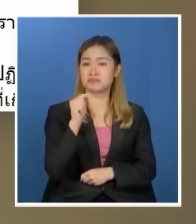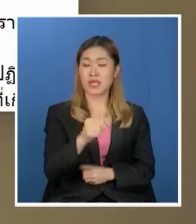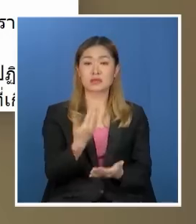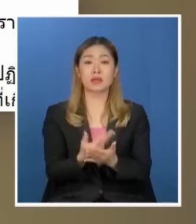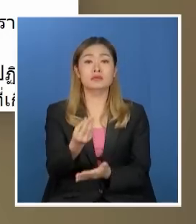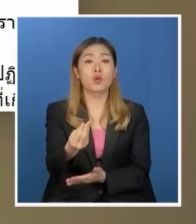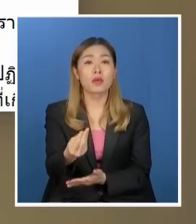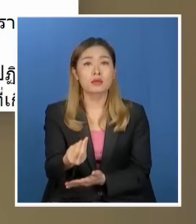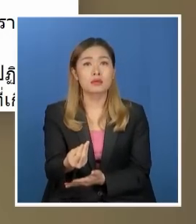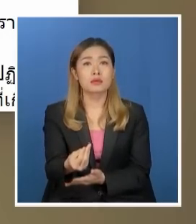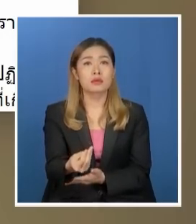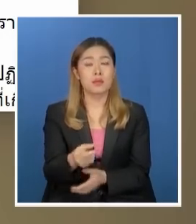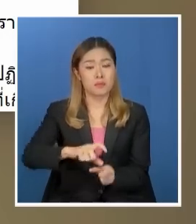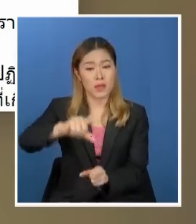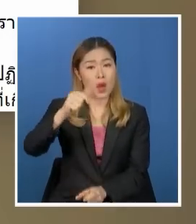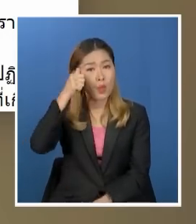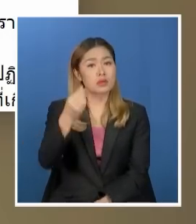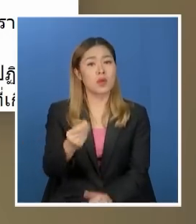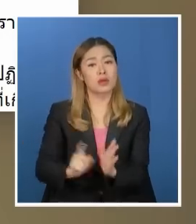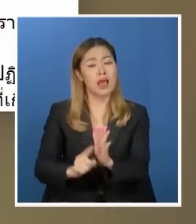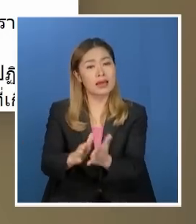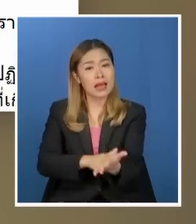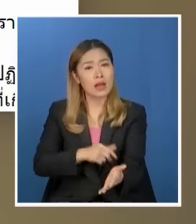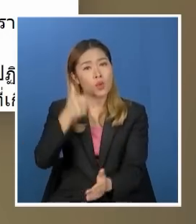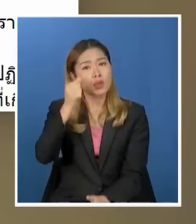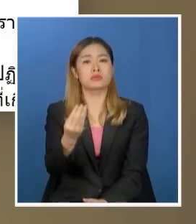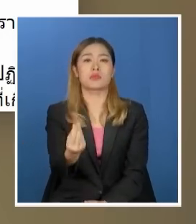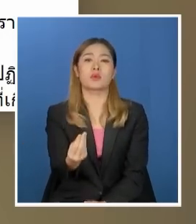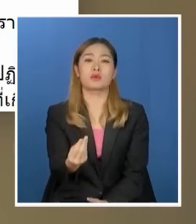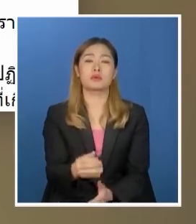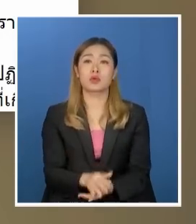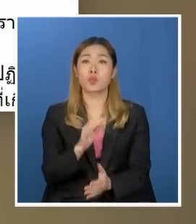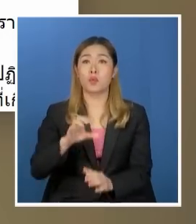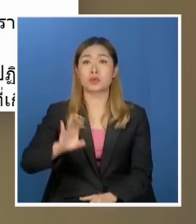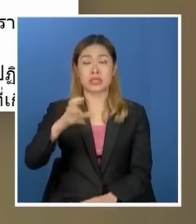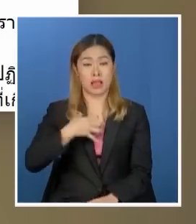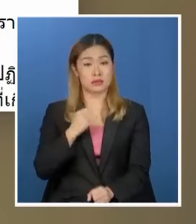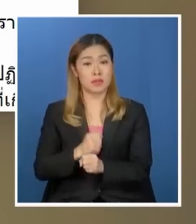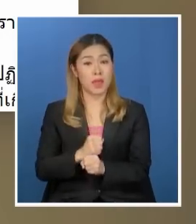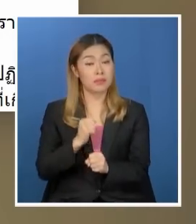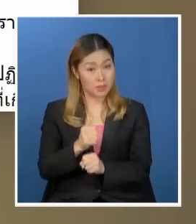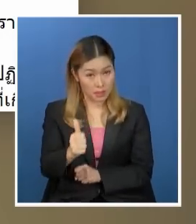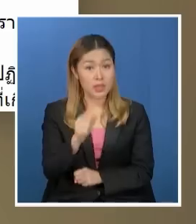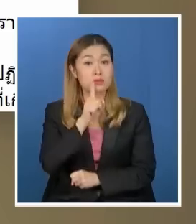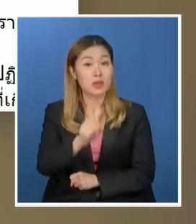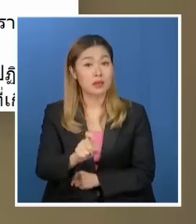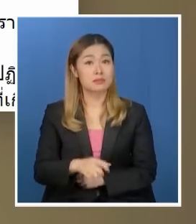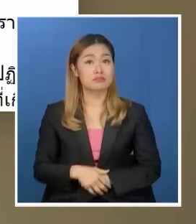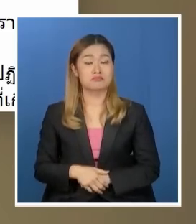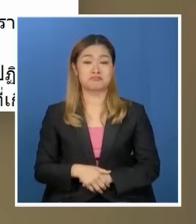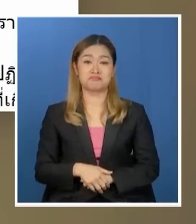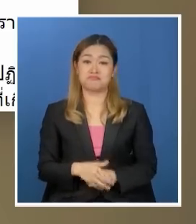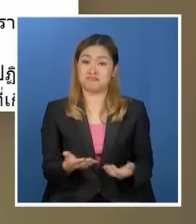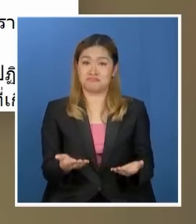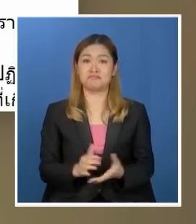ค่าใช้จ่ายเท่าไหร่แสดงผลกี่นาทีวันละกี่ครั้งนานกี่วันถ้าเอกชนอยากทำบ้างทำได้ไหมนี่